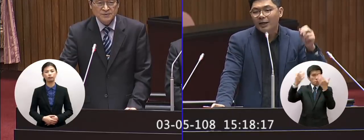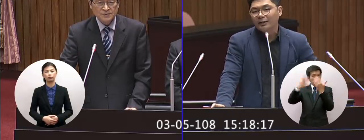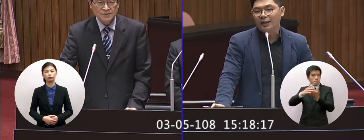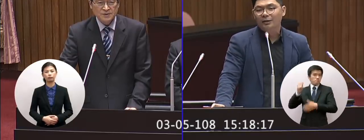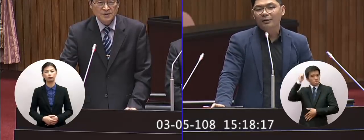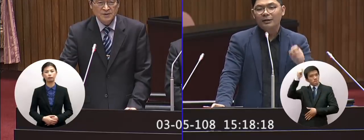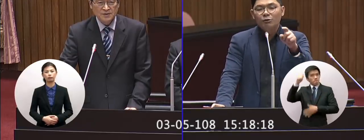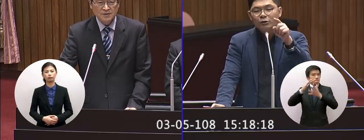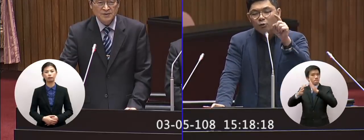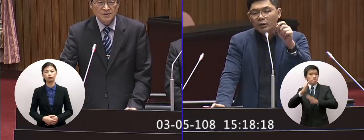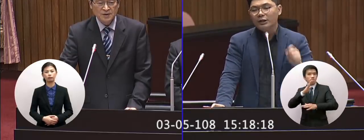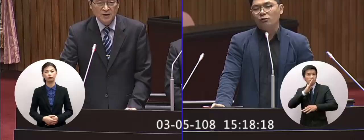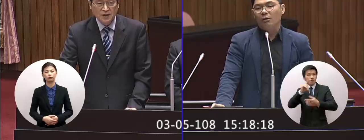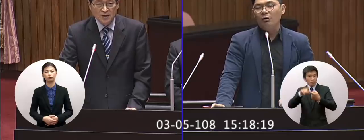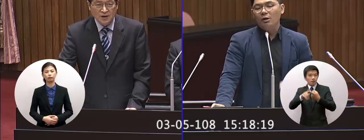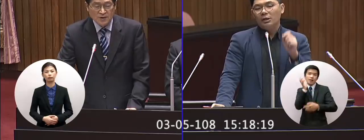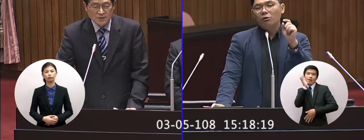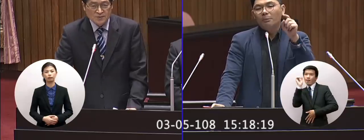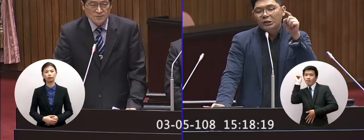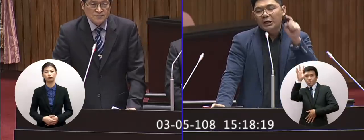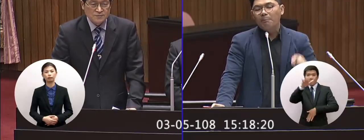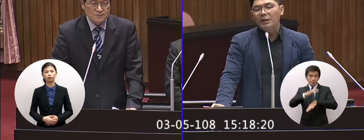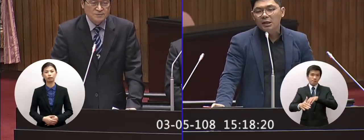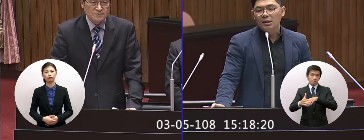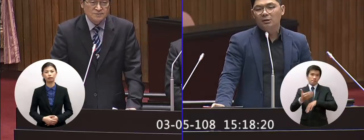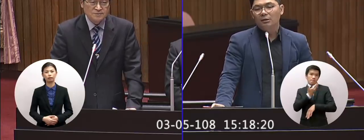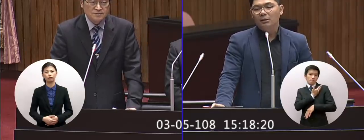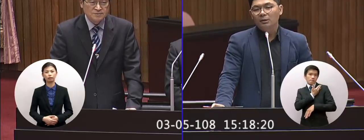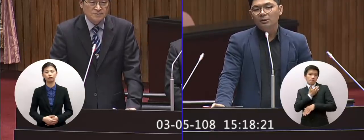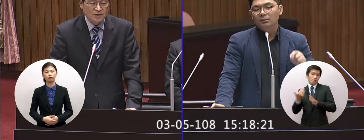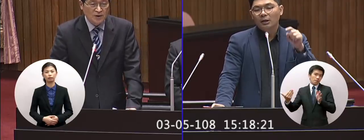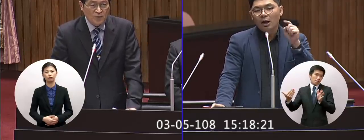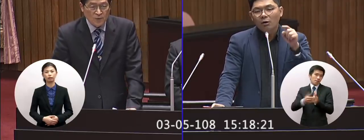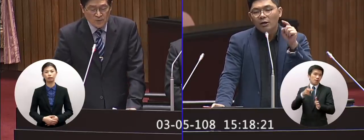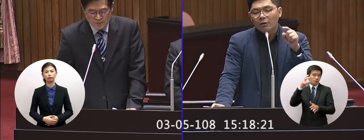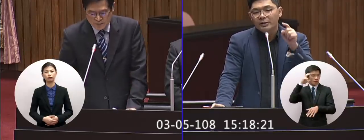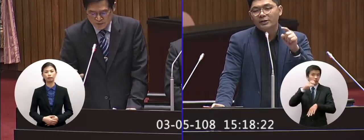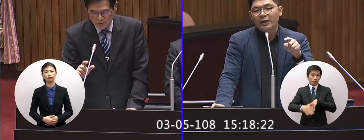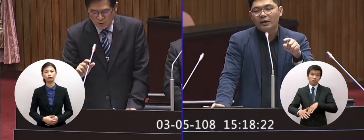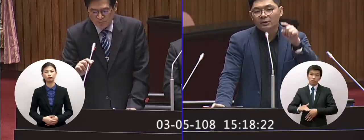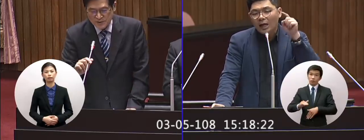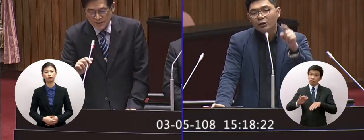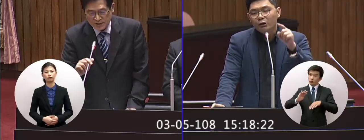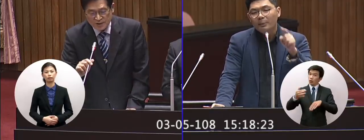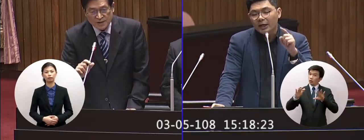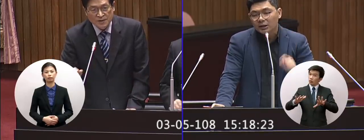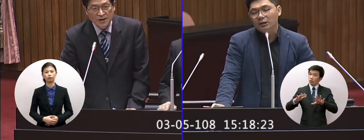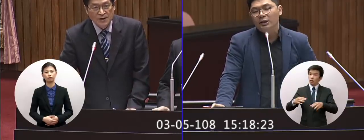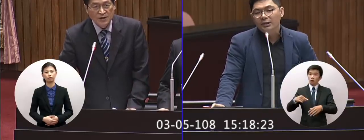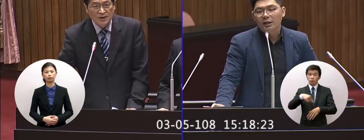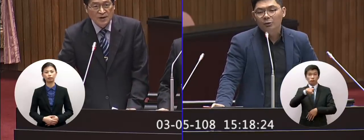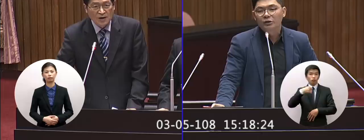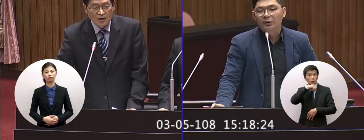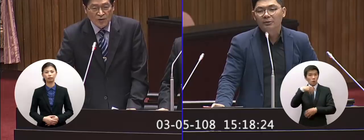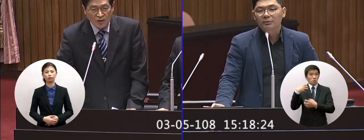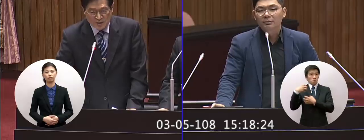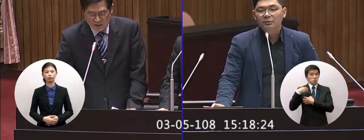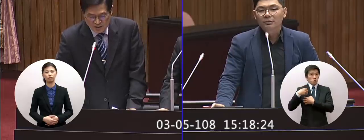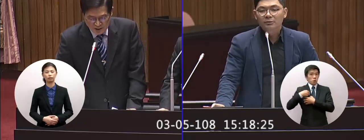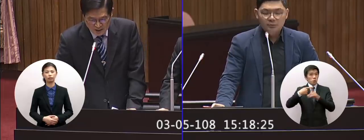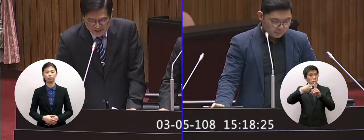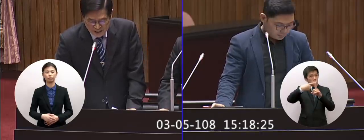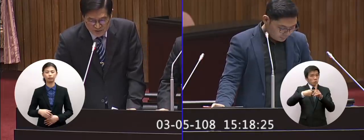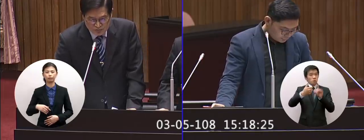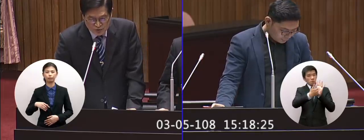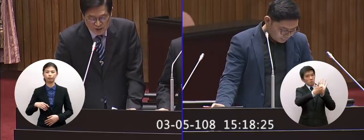头嘛开起来弹。但是我是问你说，以我们现在的兵力 ，How long can we sustain？ 到底我们可以挡多久？ 我